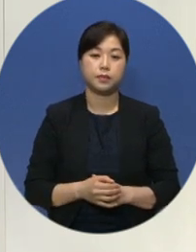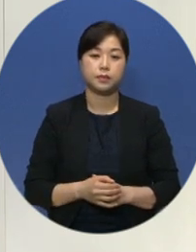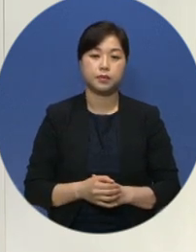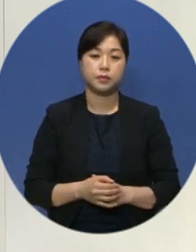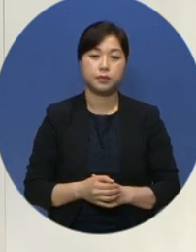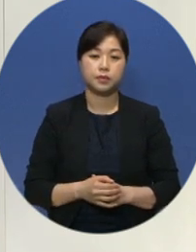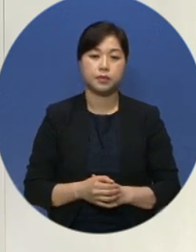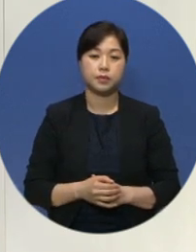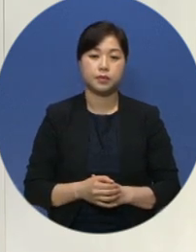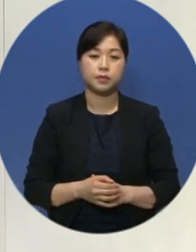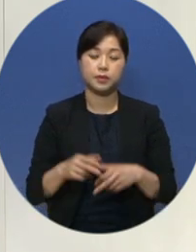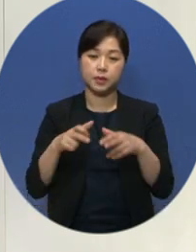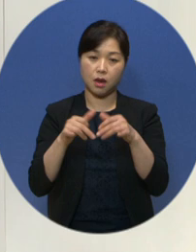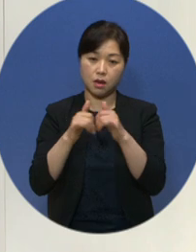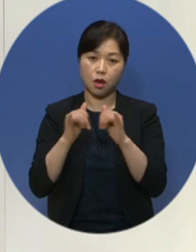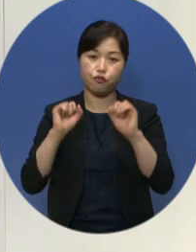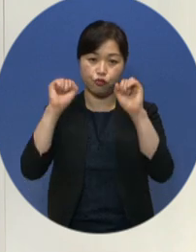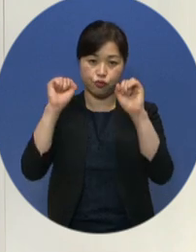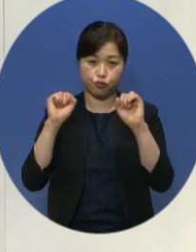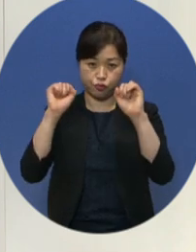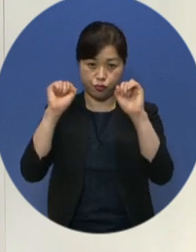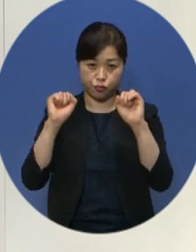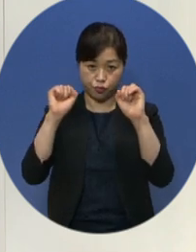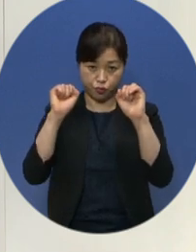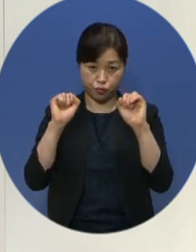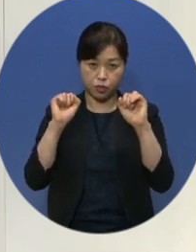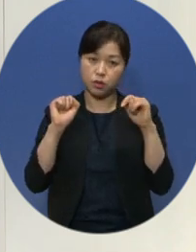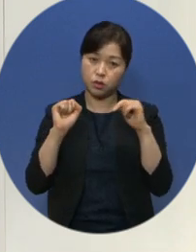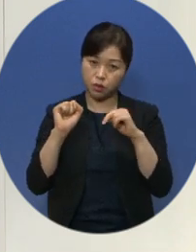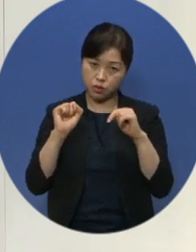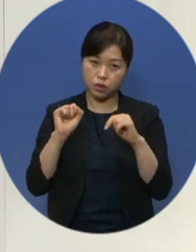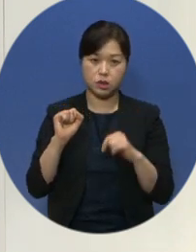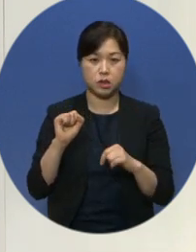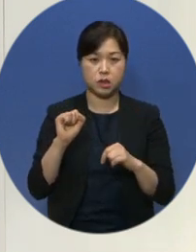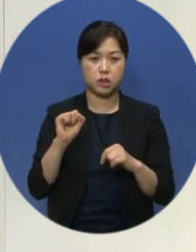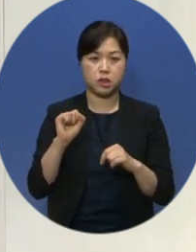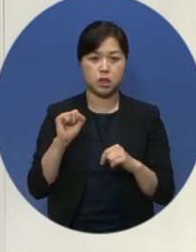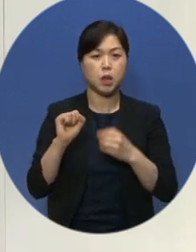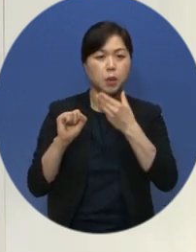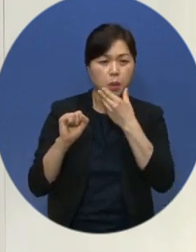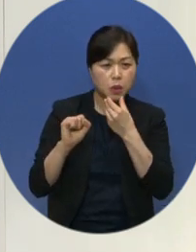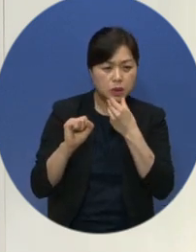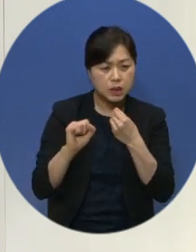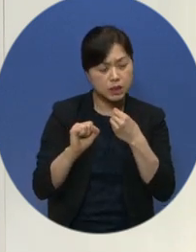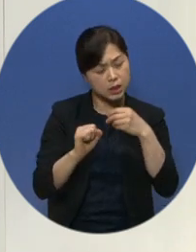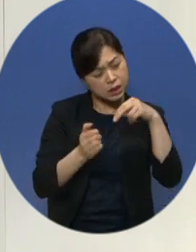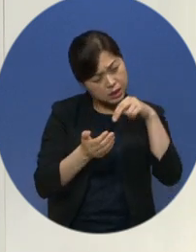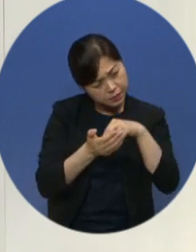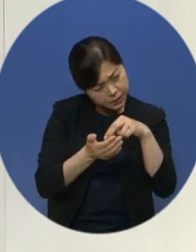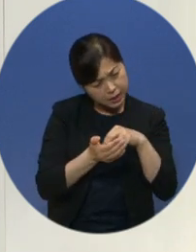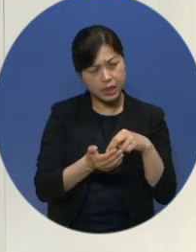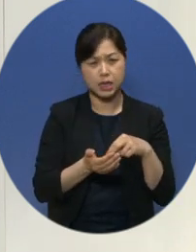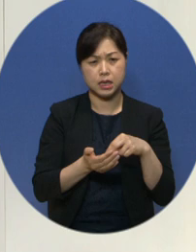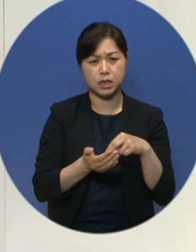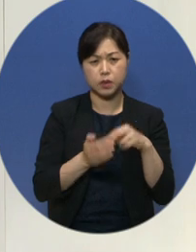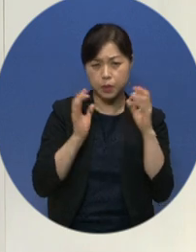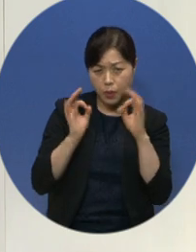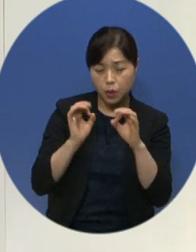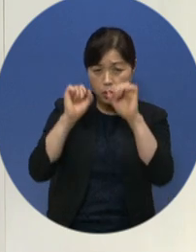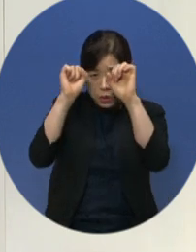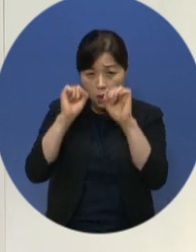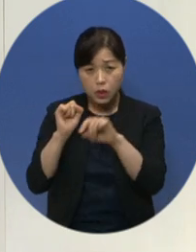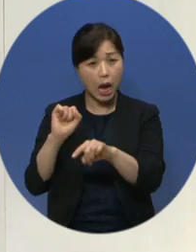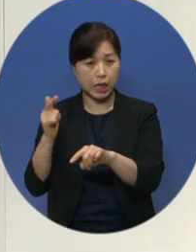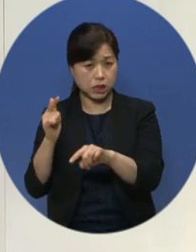장애인들에 대한 스포츠가 어떤 복지 적인 차원으로 이렇게 보게 되고 그 스포츠로 보는 게 아니라 시각이